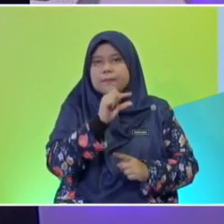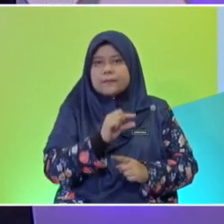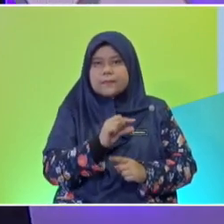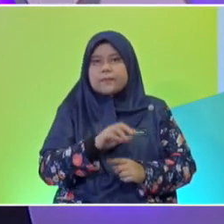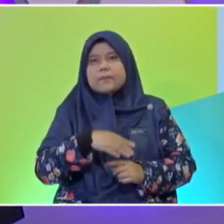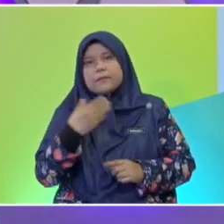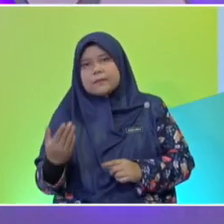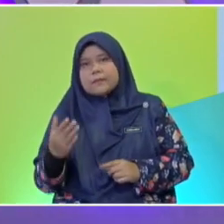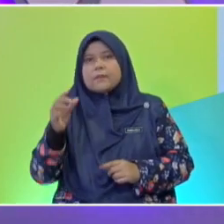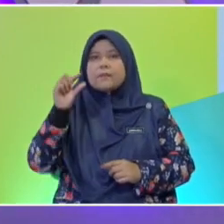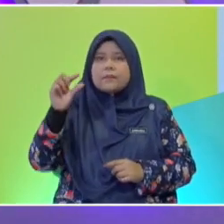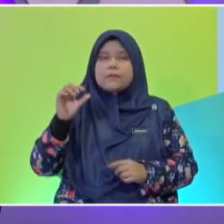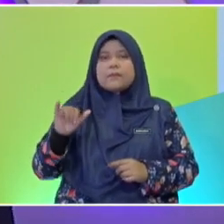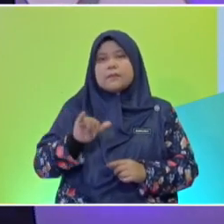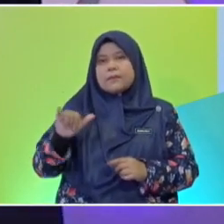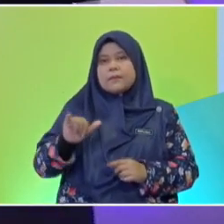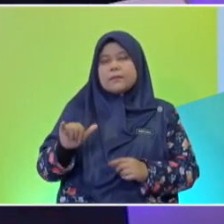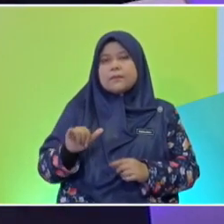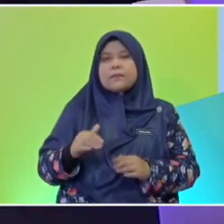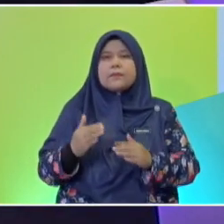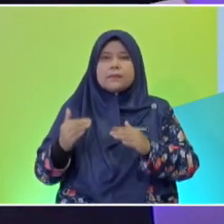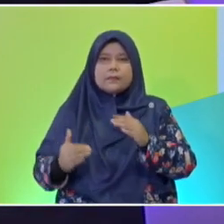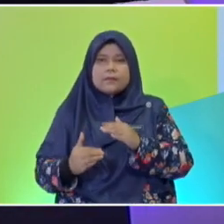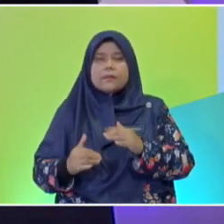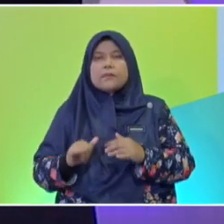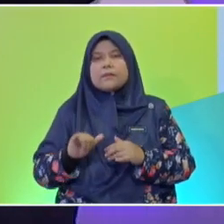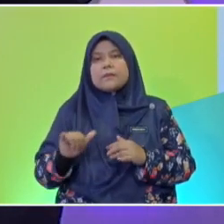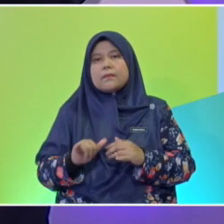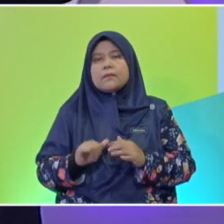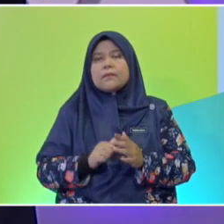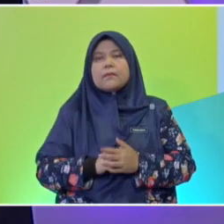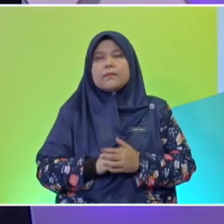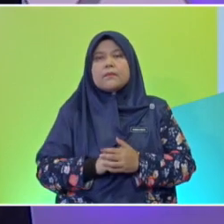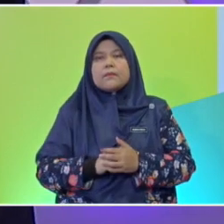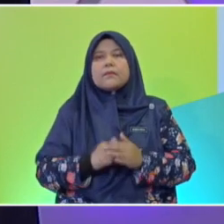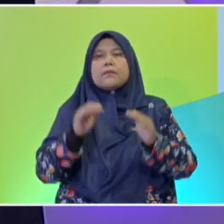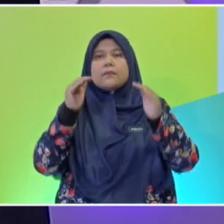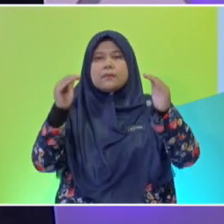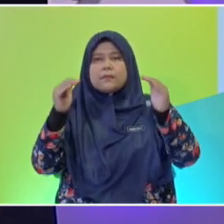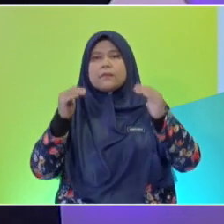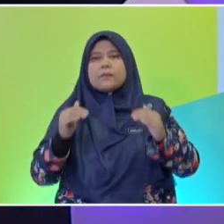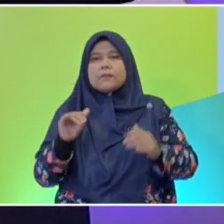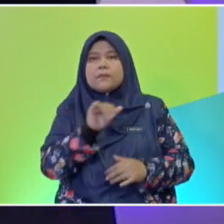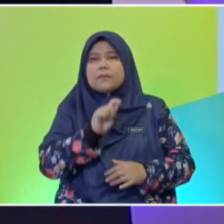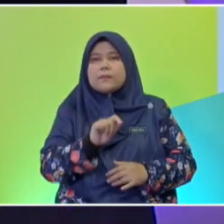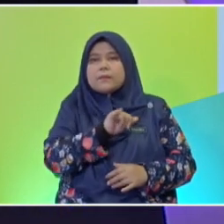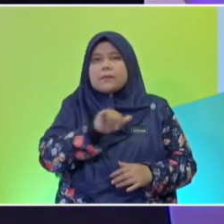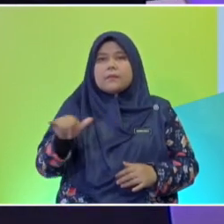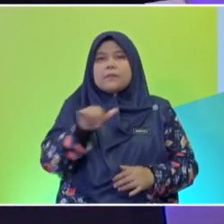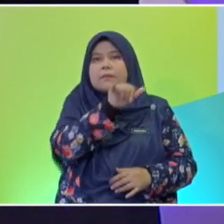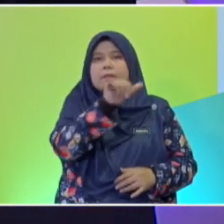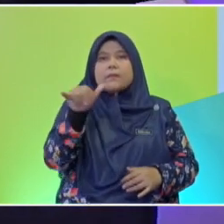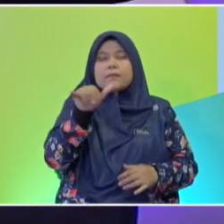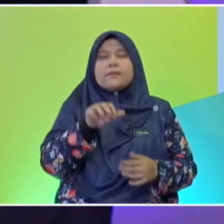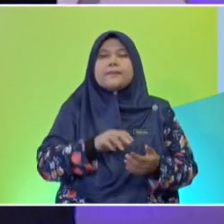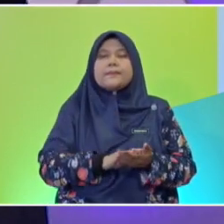sebelah kirinya Oh itu juga yang bawah lah kita gunakan 10 biji kacang jadi bawah 10 sebelah kiri dan sebelah kanan mestilah gunakan